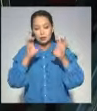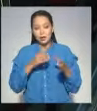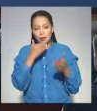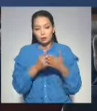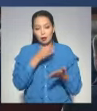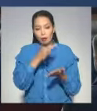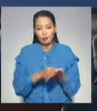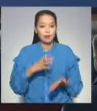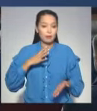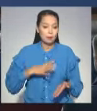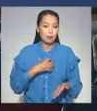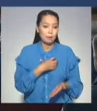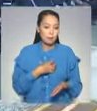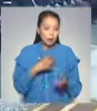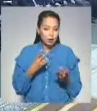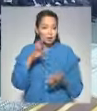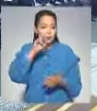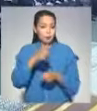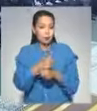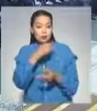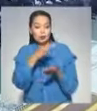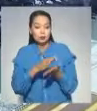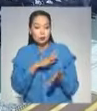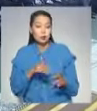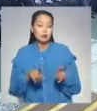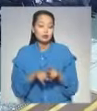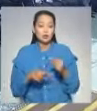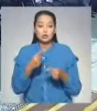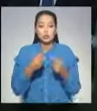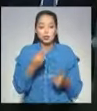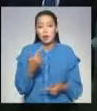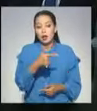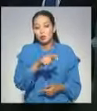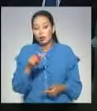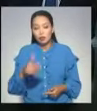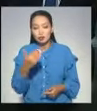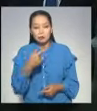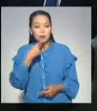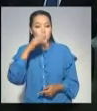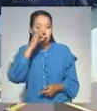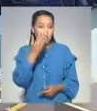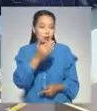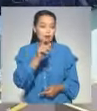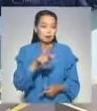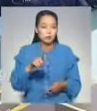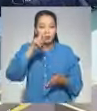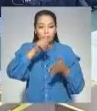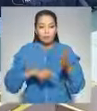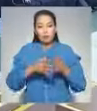маңызды. Оны мемлекет басшысы да айтты. Сонда ғана азаматтардың полицияға деген сенімі арта түспек.